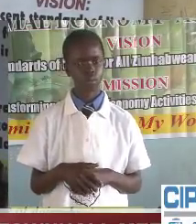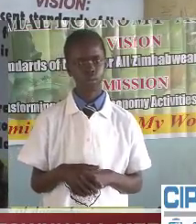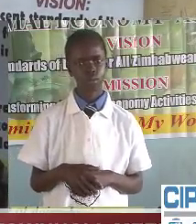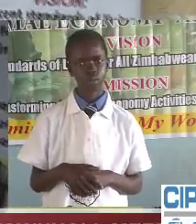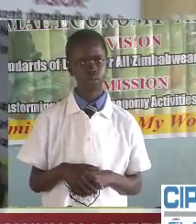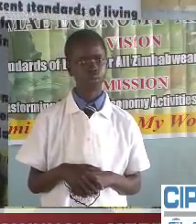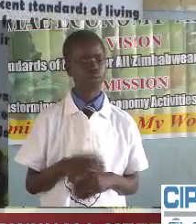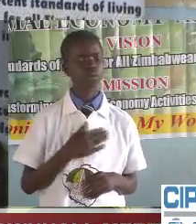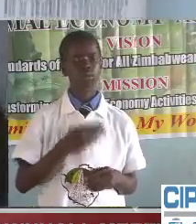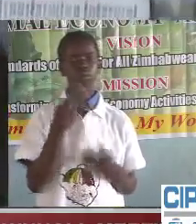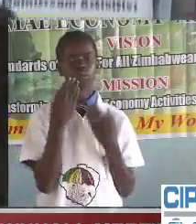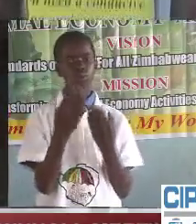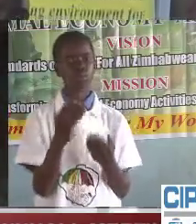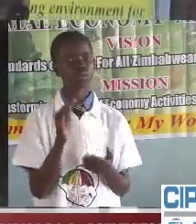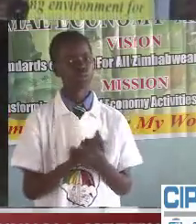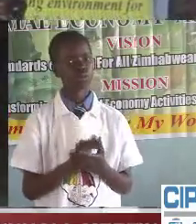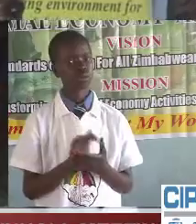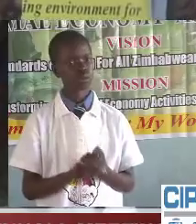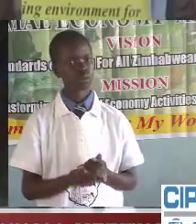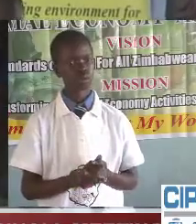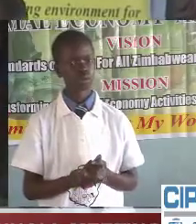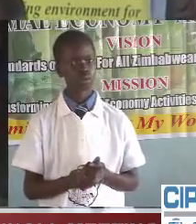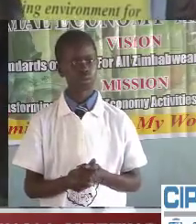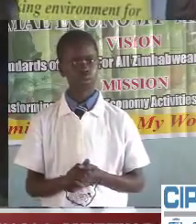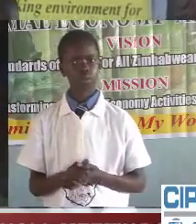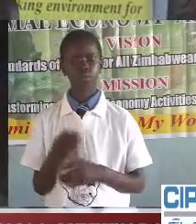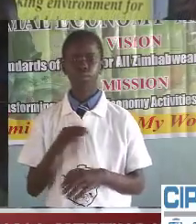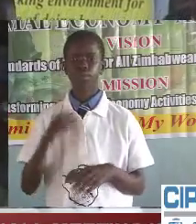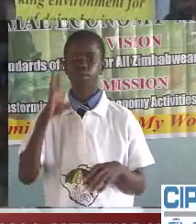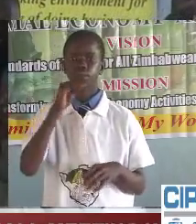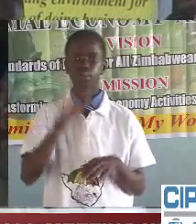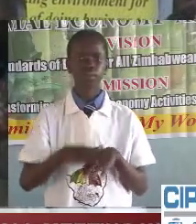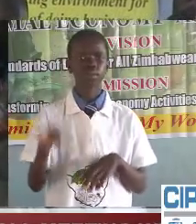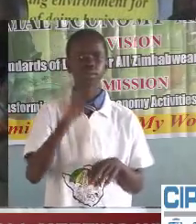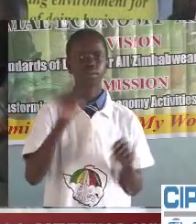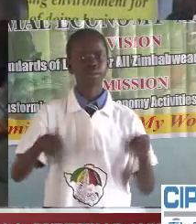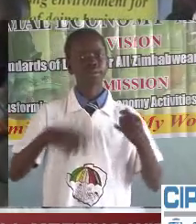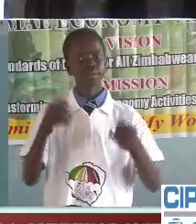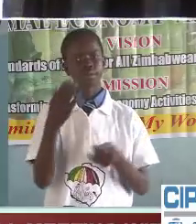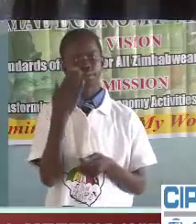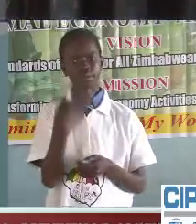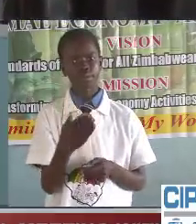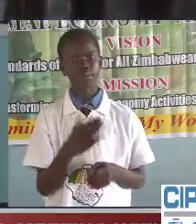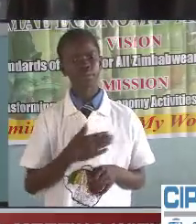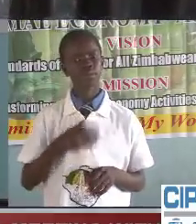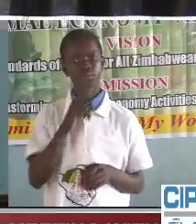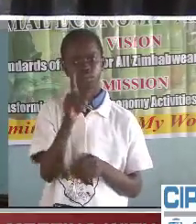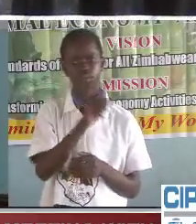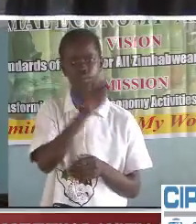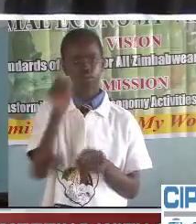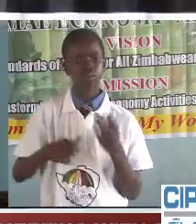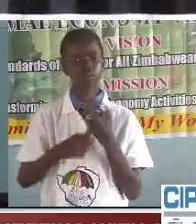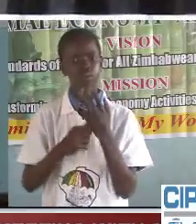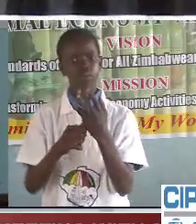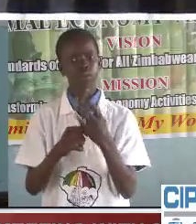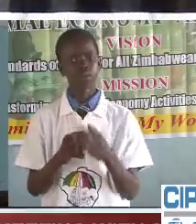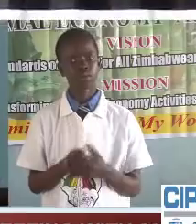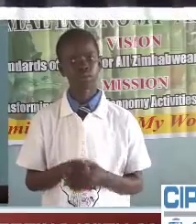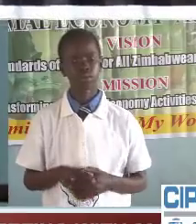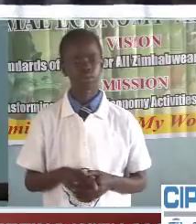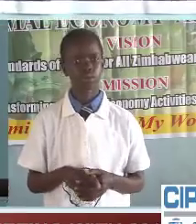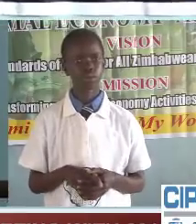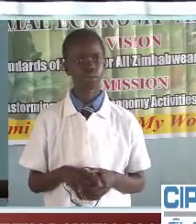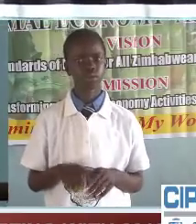Alright, ndinotenda chaizvo. Ndinoda kuti ndisati ndavapa mukana kuti vakwanise kupindura. Ndoda kuti tingodzokera